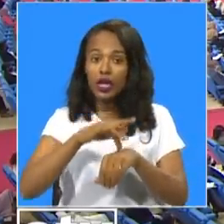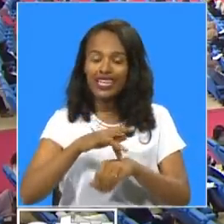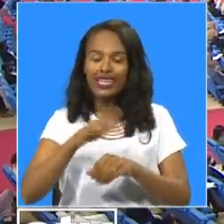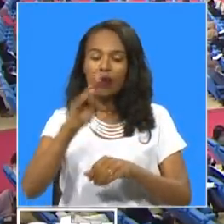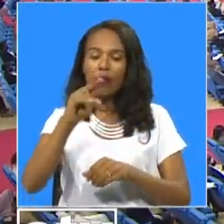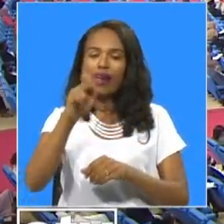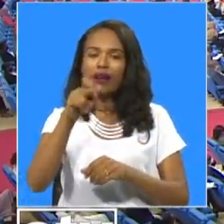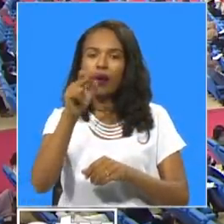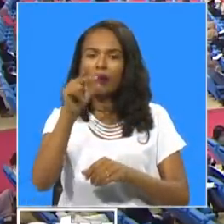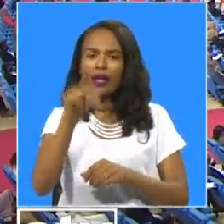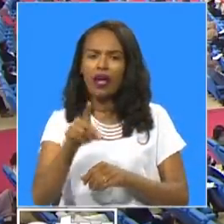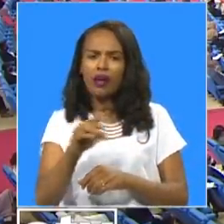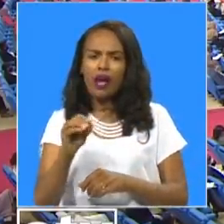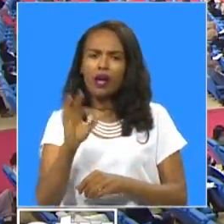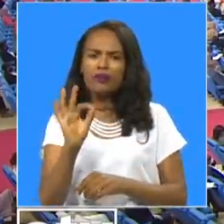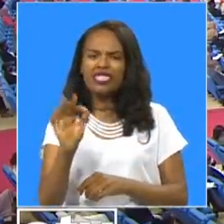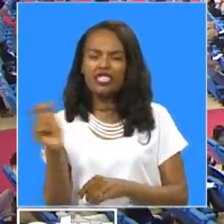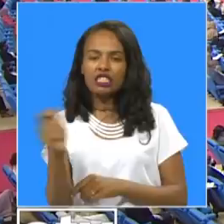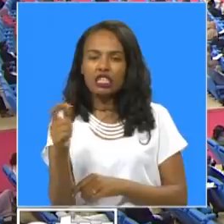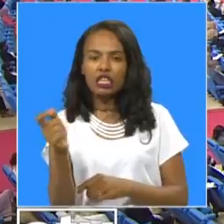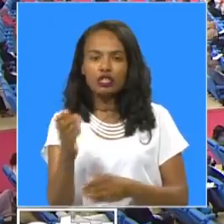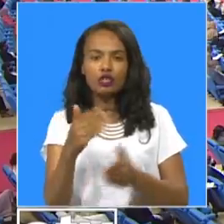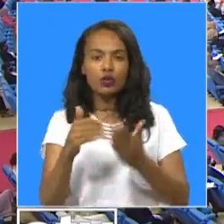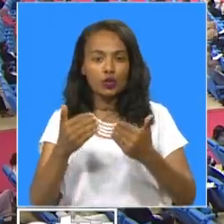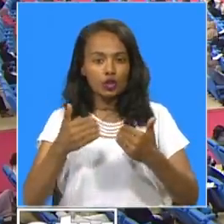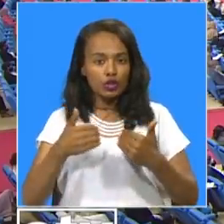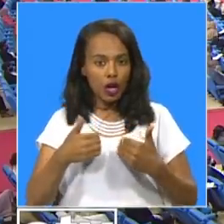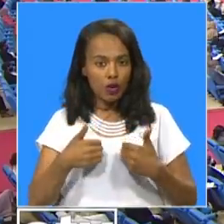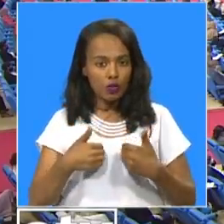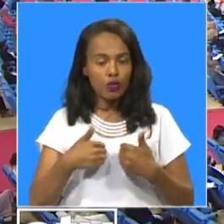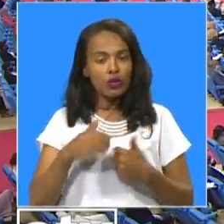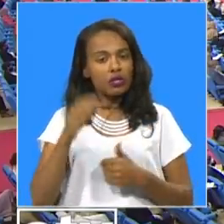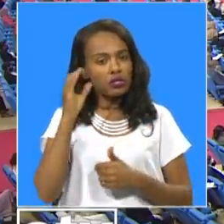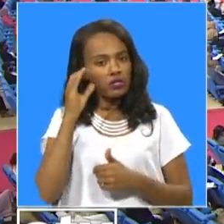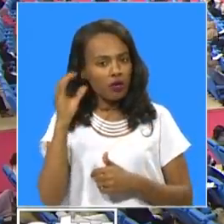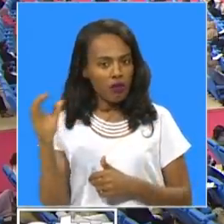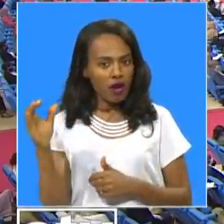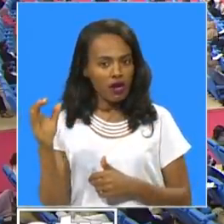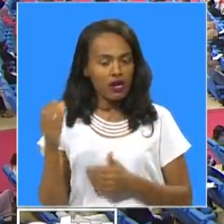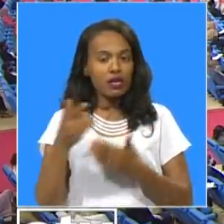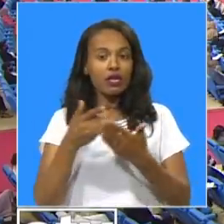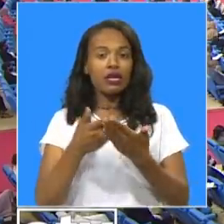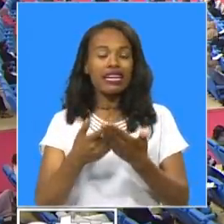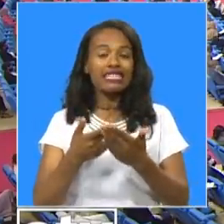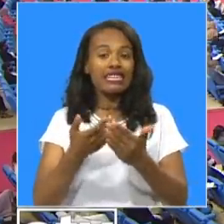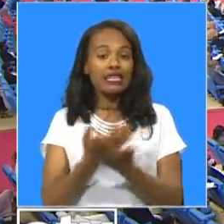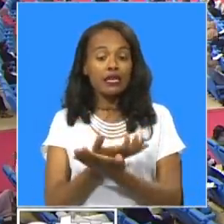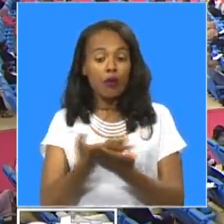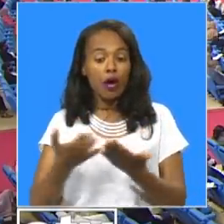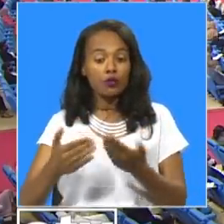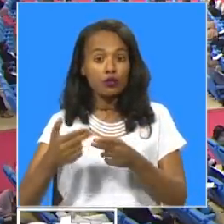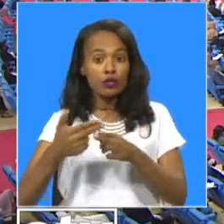የማዳበሪያና የምርጥ ዘር አቅርቦት ችግሮች እንዳሉ ይሰማል። የነዚህን ግባቶች ጥረት እንዴት እየተፈቱ